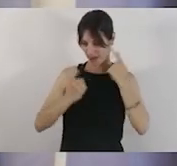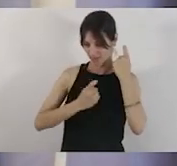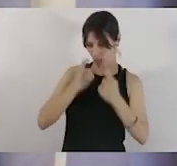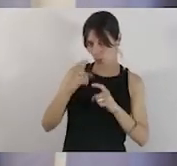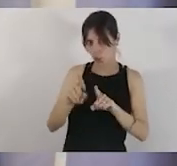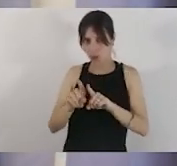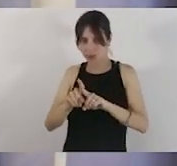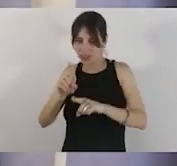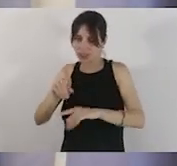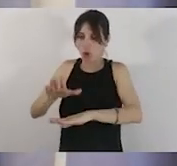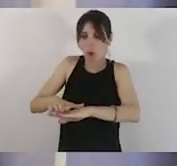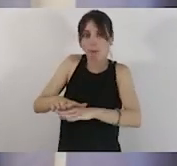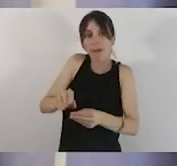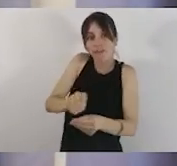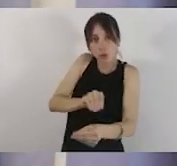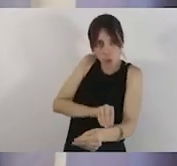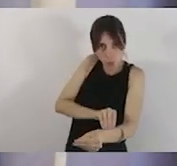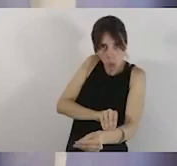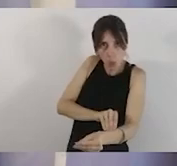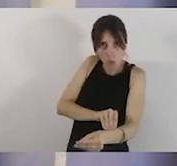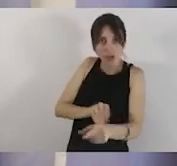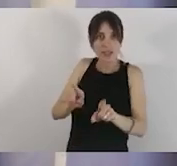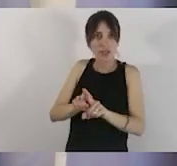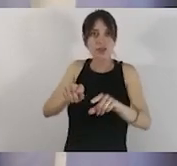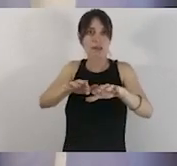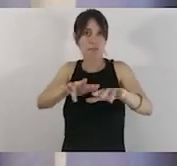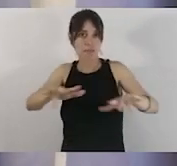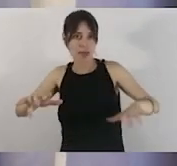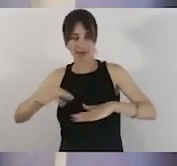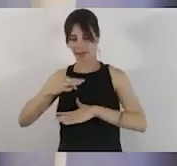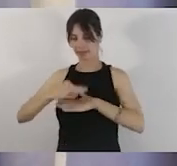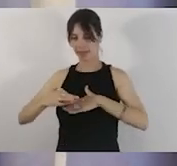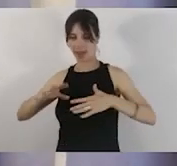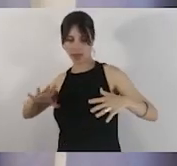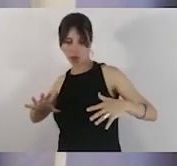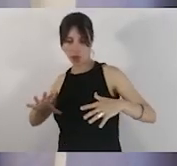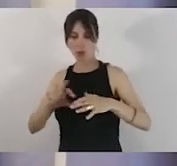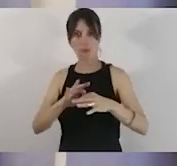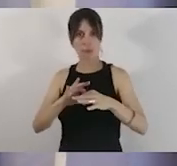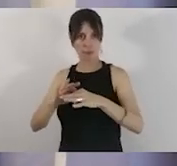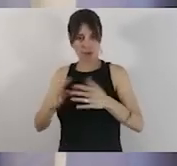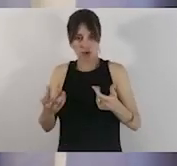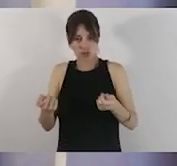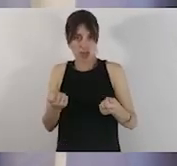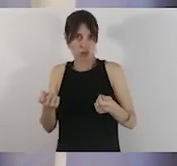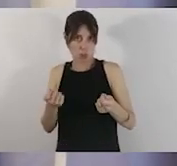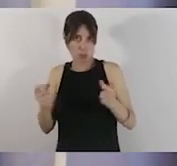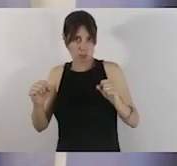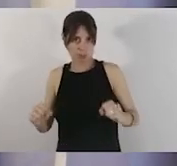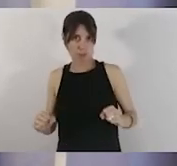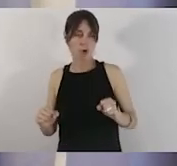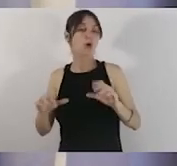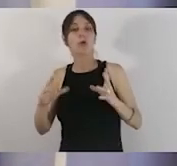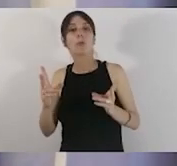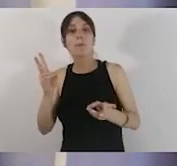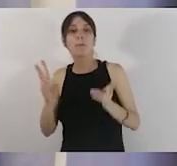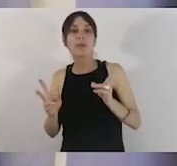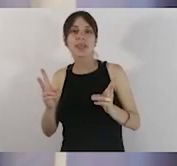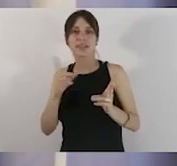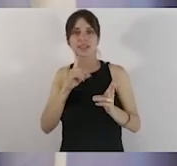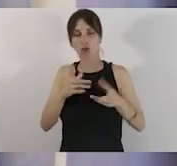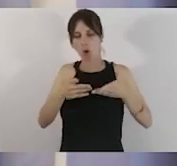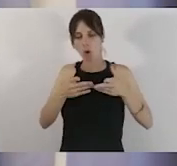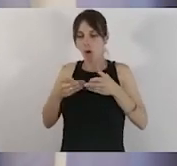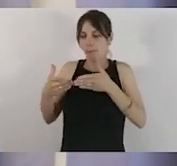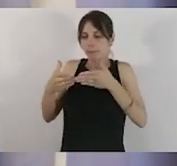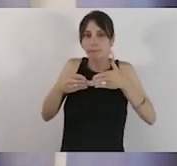terre et mer. Ça va quand même peut-être passer très certainement par l'établissement d'aires de mouillage bien